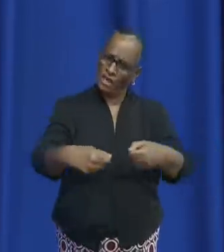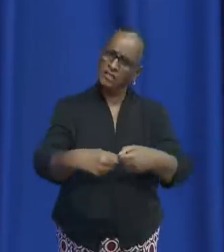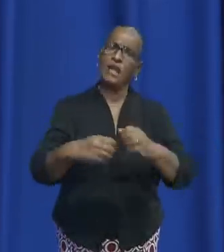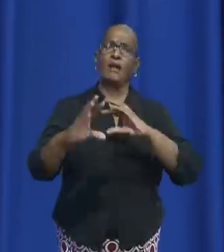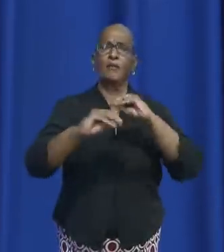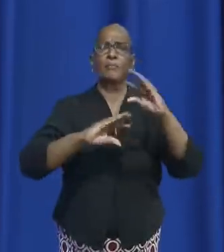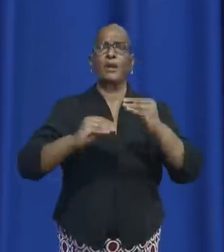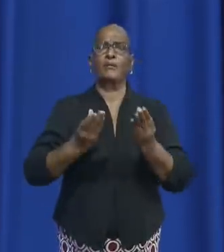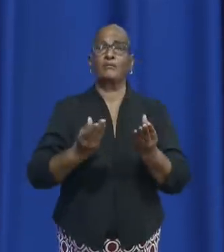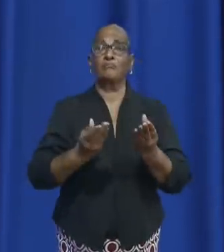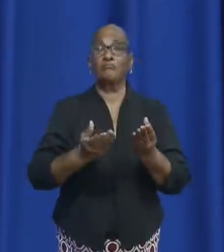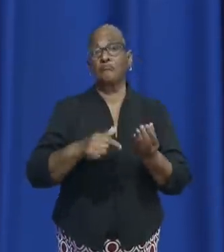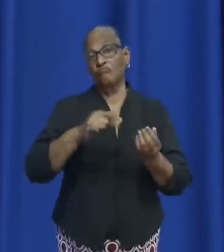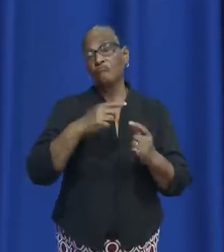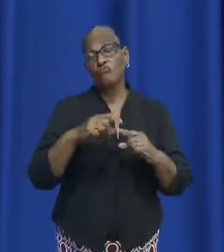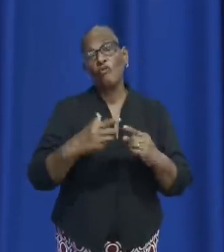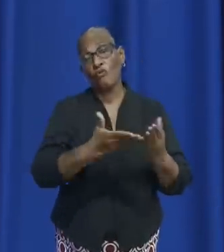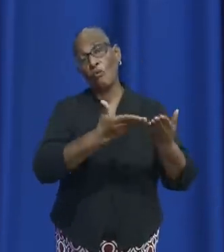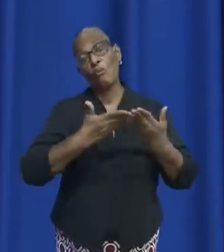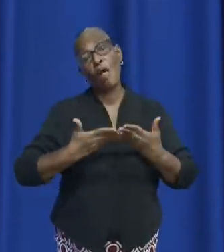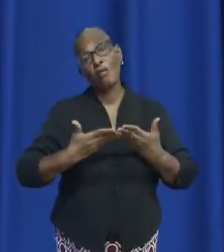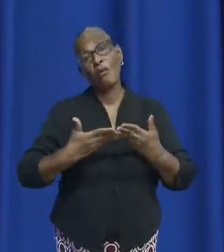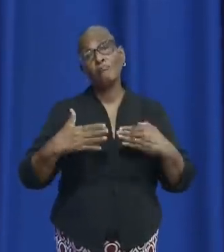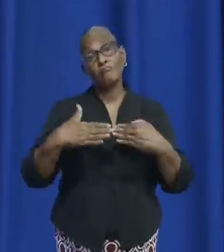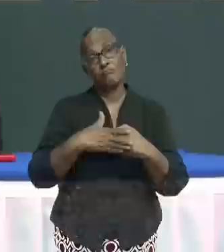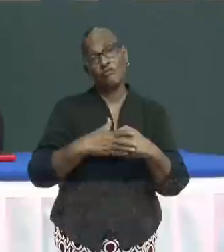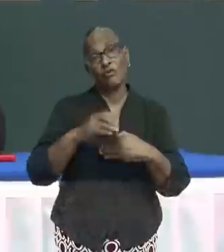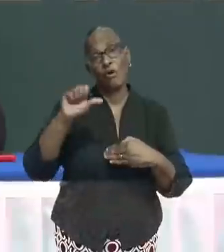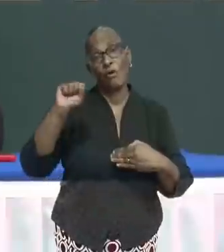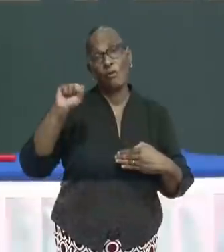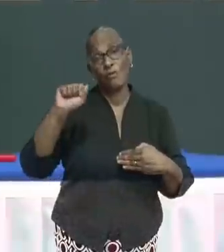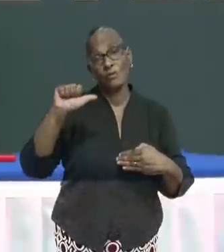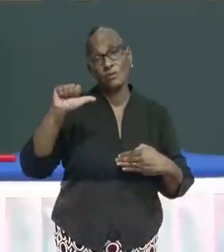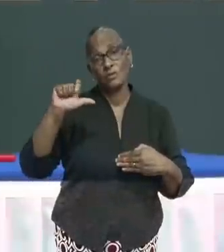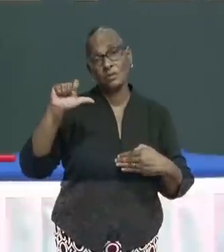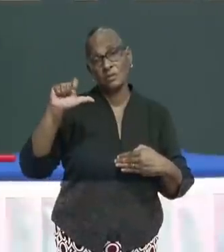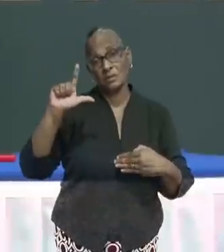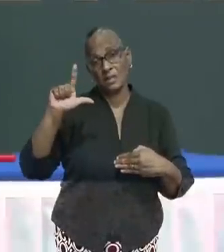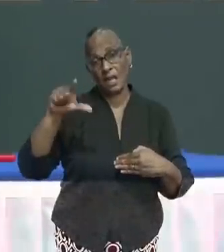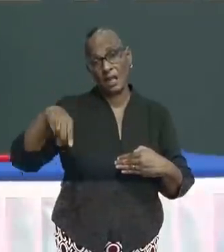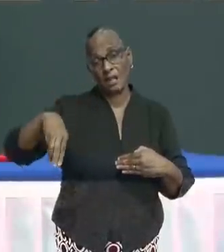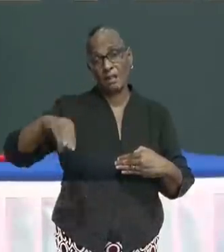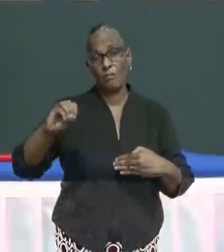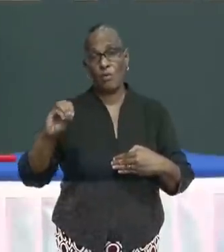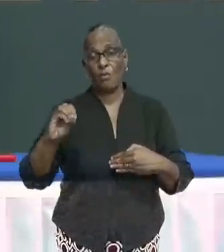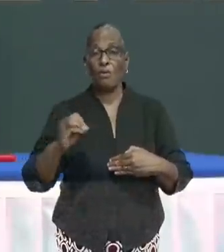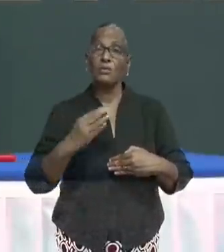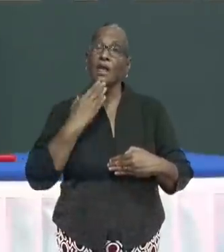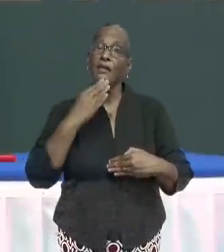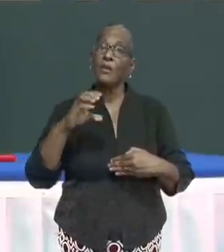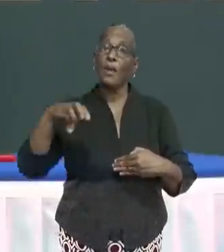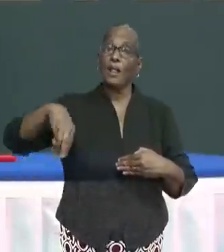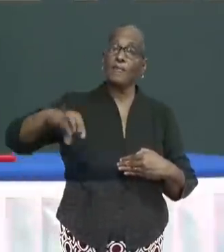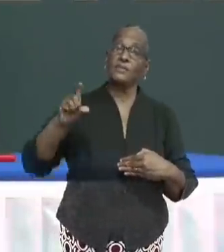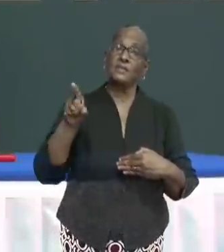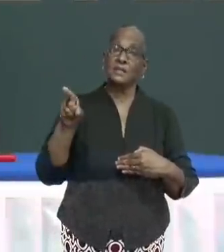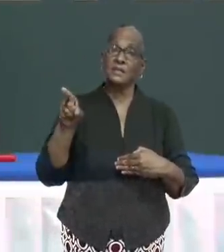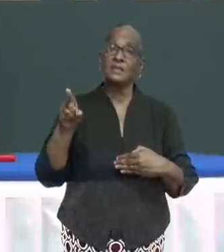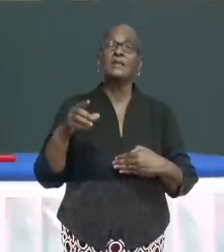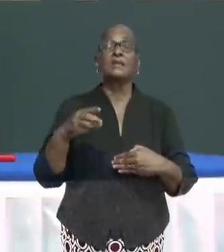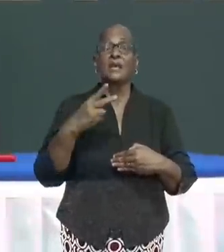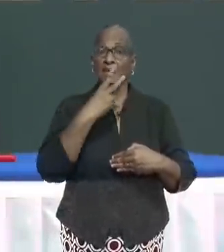Nogmaals welkom en we geven het woord aan mevrouw Salmo. Dankjewel MC, aanwezigen, kijkers en